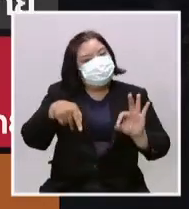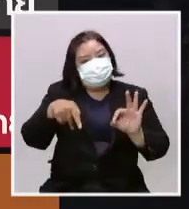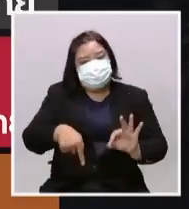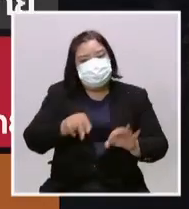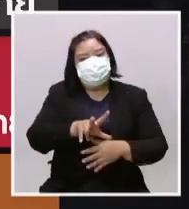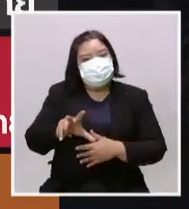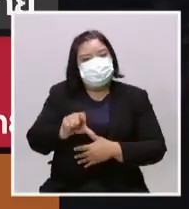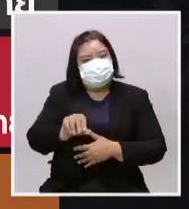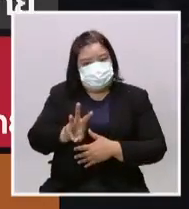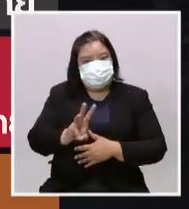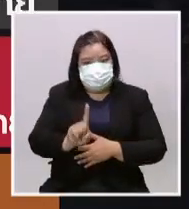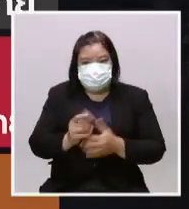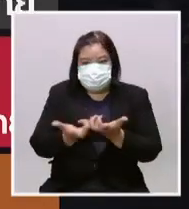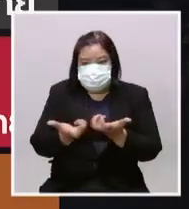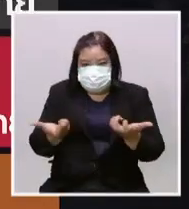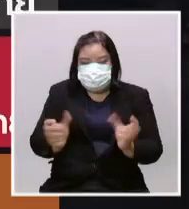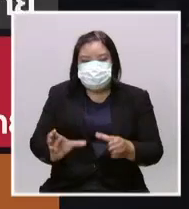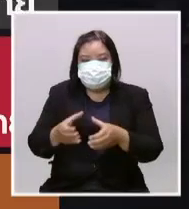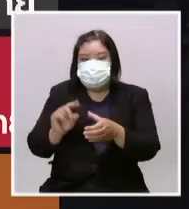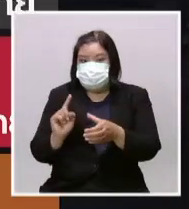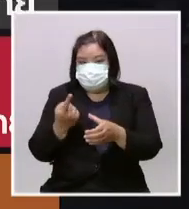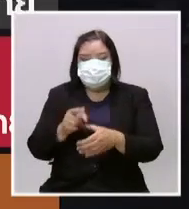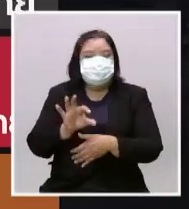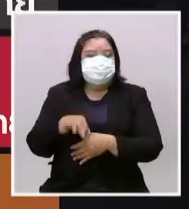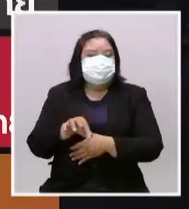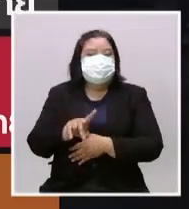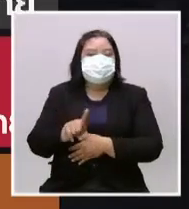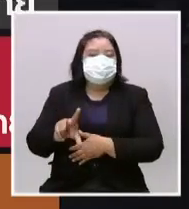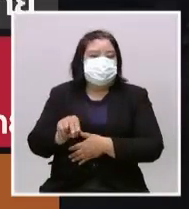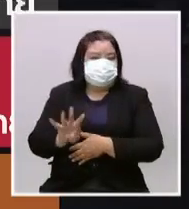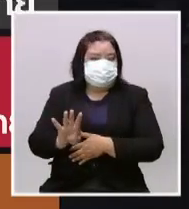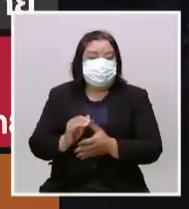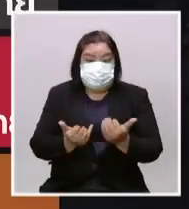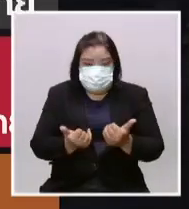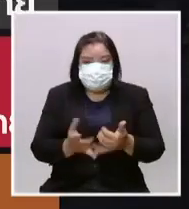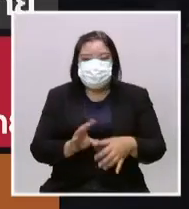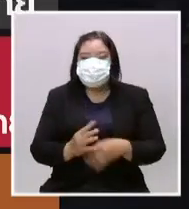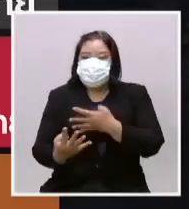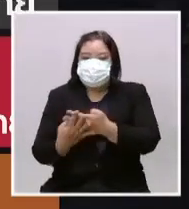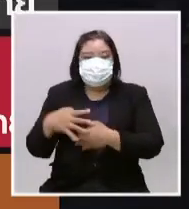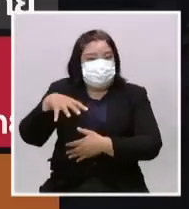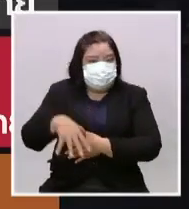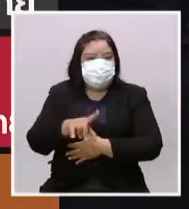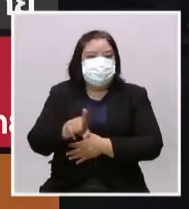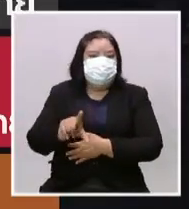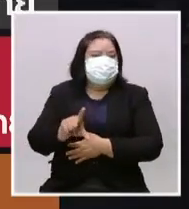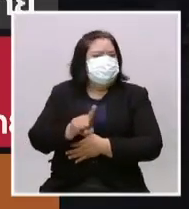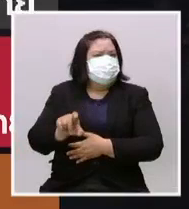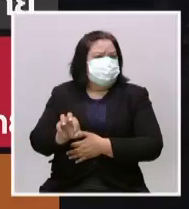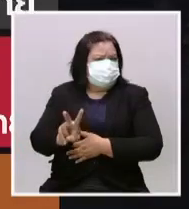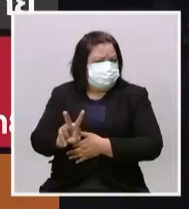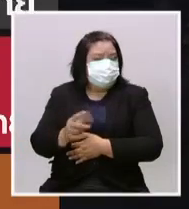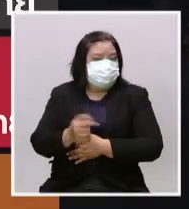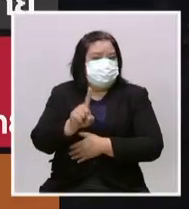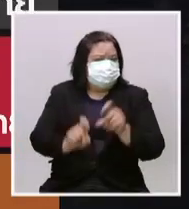9,326 รายจำแนกเป็นผู้ติดเชื้อใหม่ 9,134 รายติดเชื้อภายในเรือนจำ192รายและมีผู้